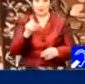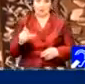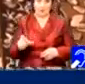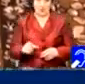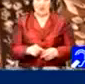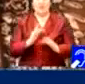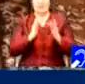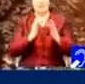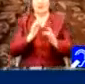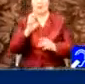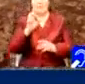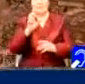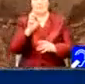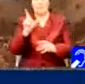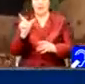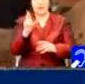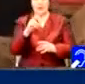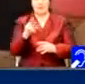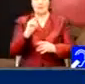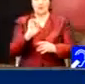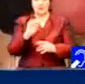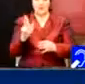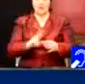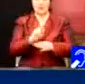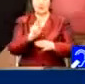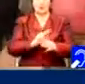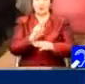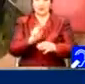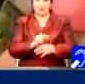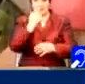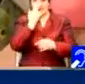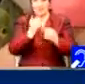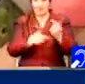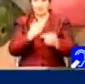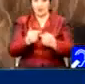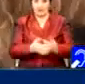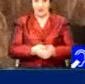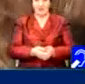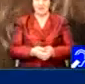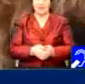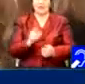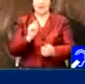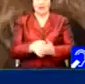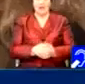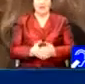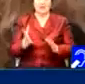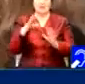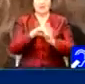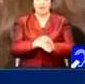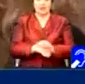instituția de la Pădiceni. Dumnealor au fost instruiți în deprinderi de viață. Încercăm să-i